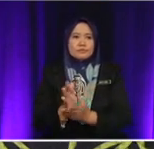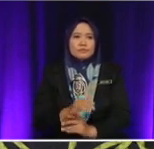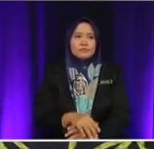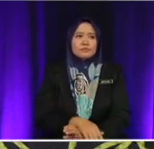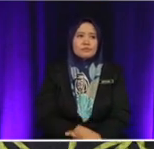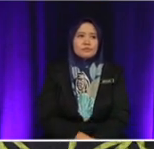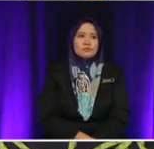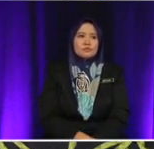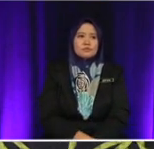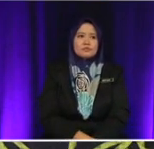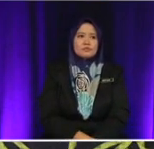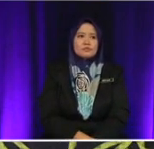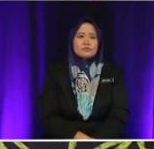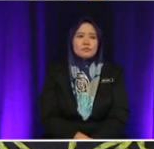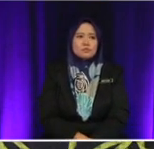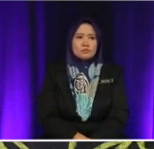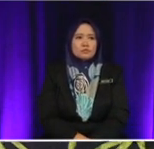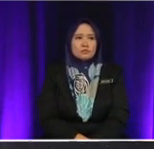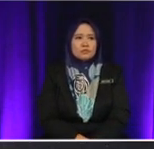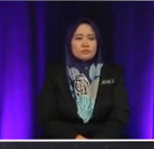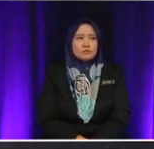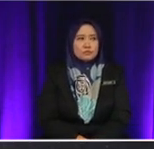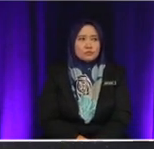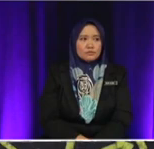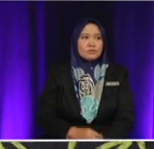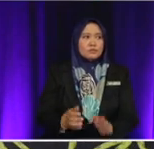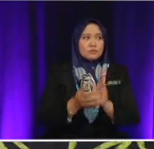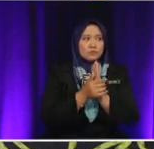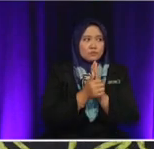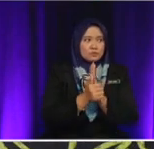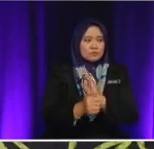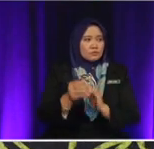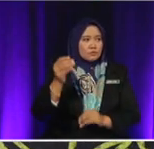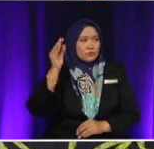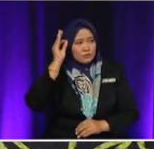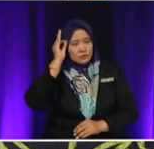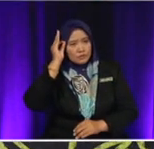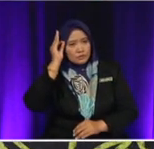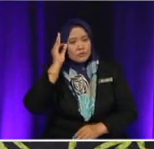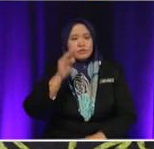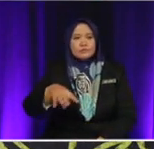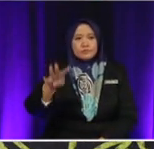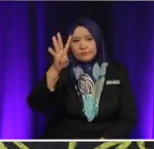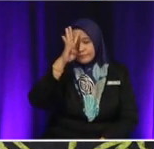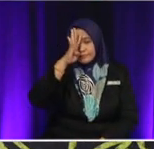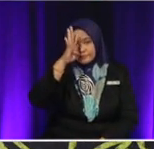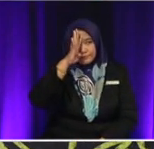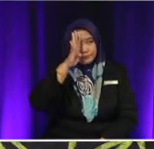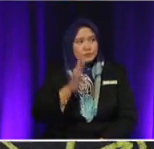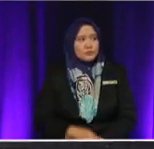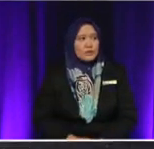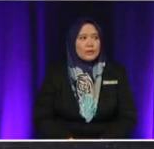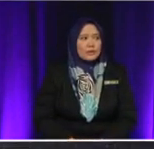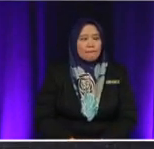Baik. Kemahiran berfikir secara kritis ialah pemikiran bersifat terbuka